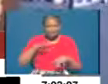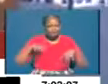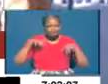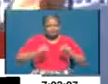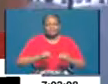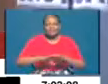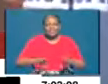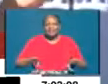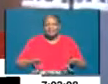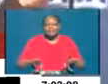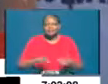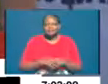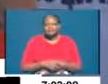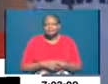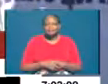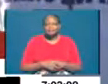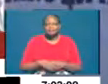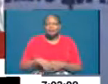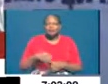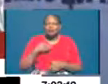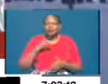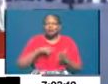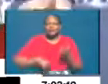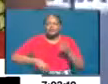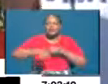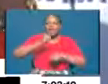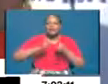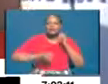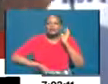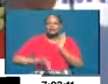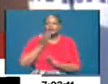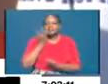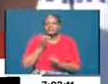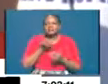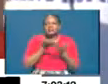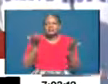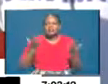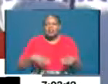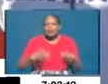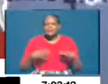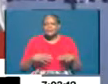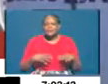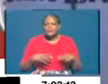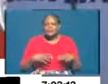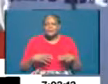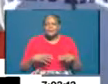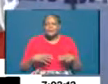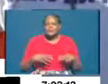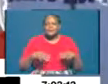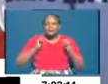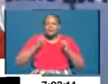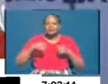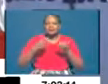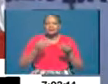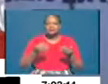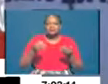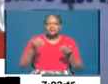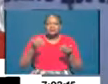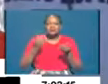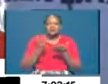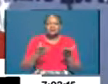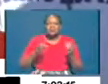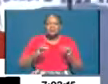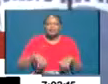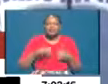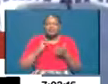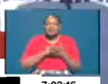ardhi. Tunataka action immediately. Hao watu wapanyue mahali watakaa. Na ndio kila siku tunasema title